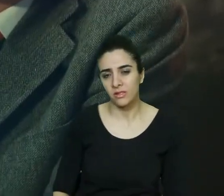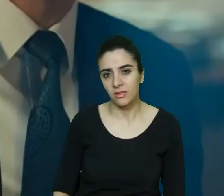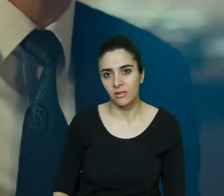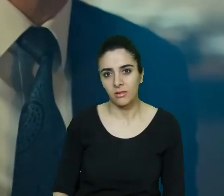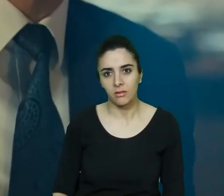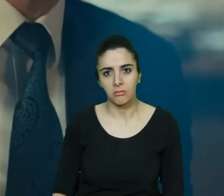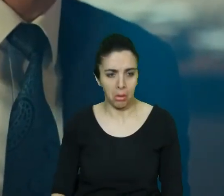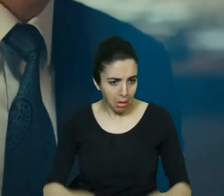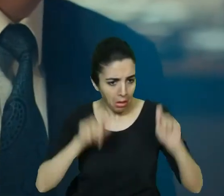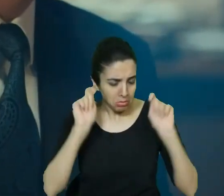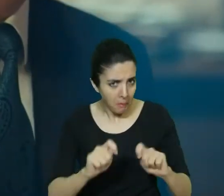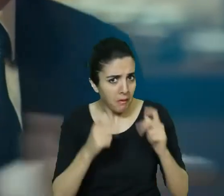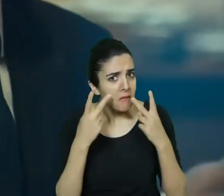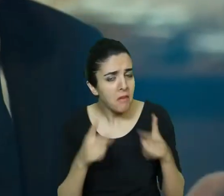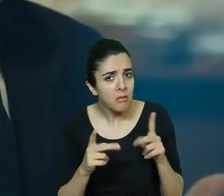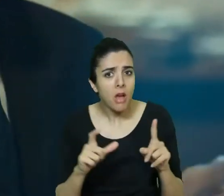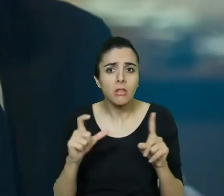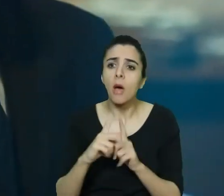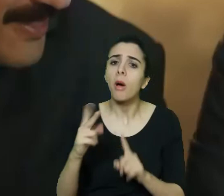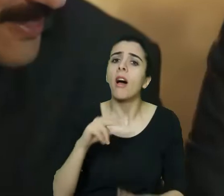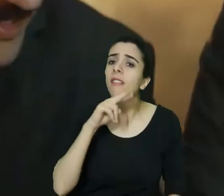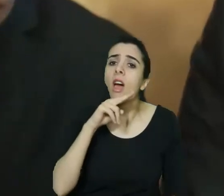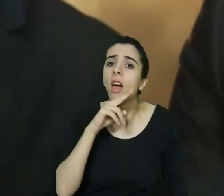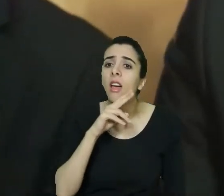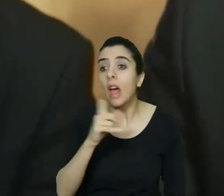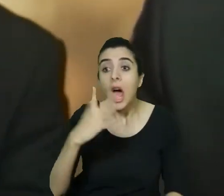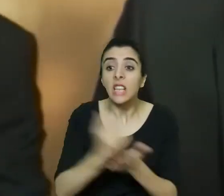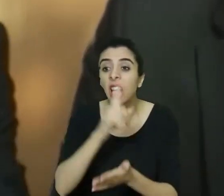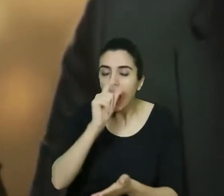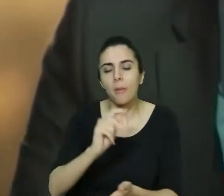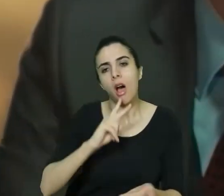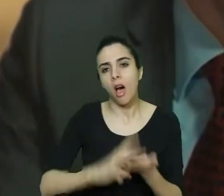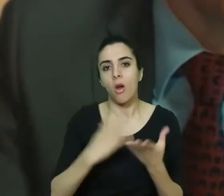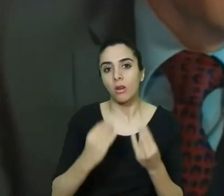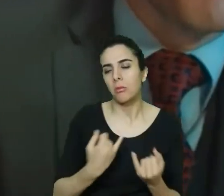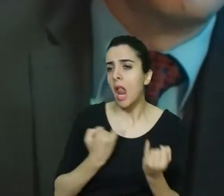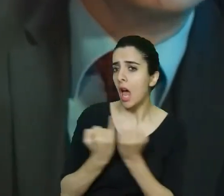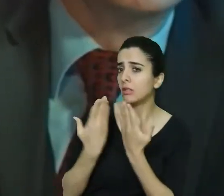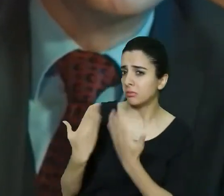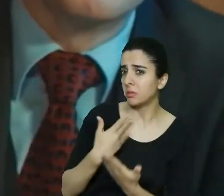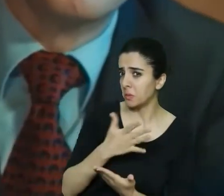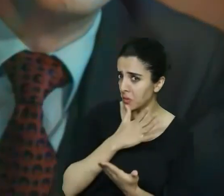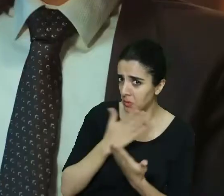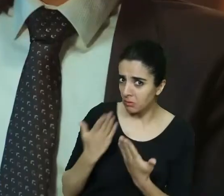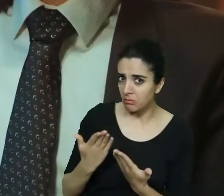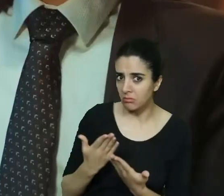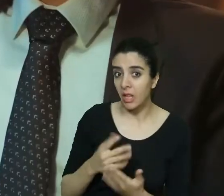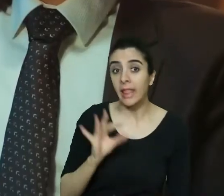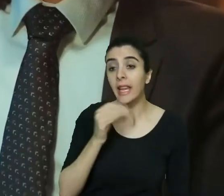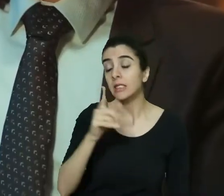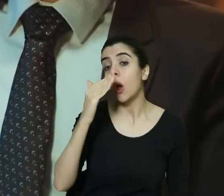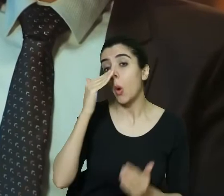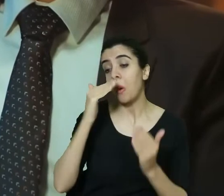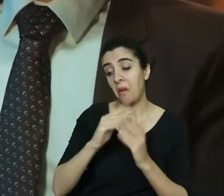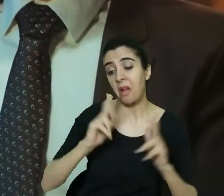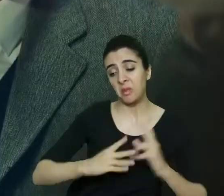Ya inceldiği yerden kopsun. Damatların rengini kazanan belirler. Vallahi ben kardeşimi bilirim. Sana yeşil damatlığı